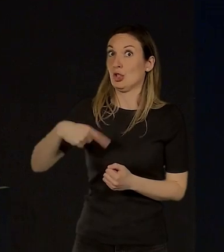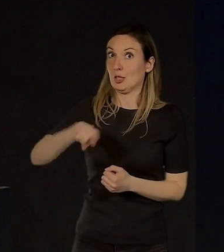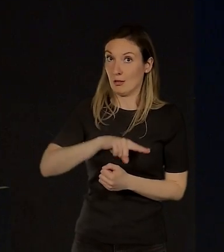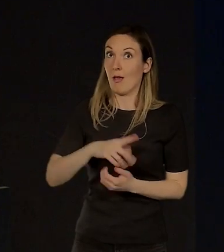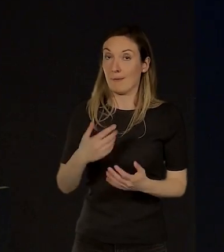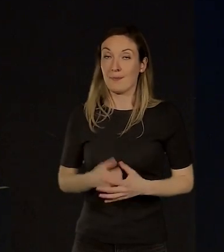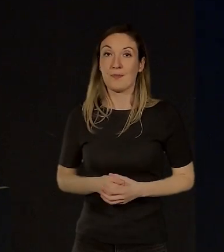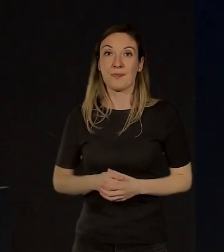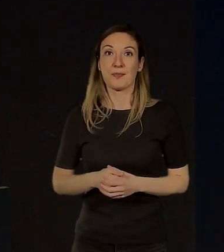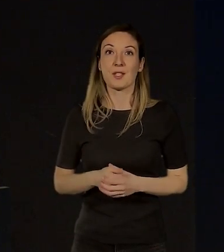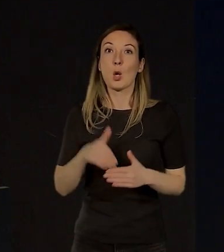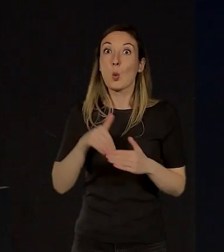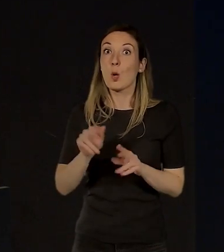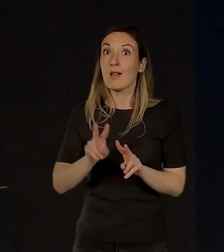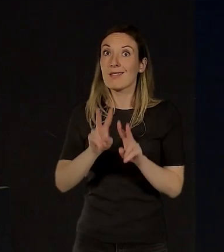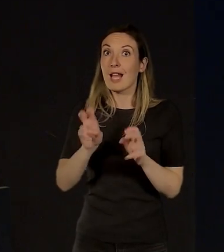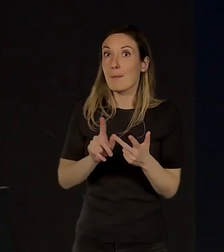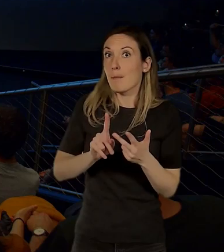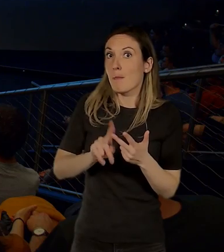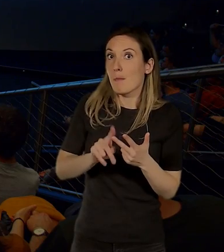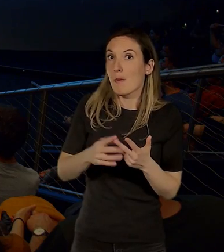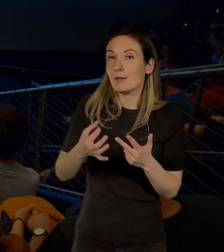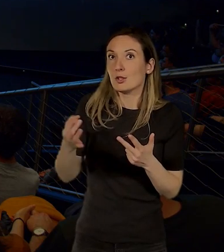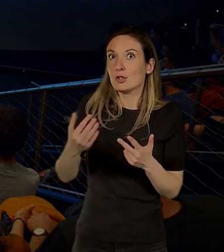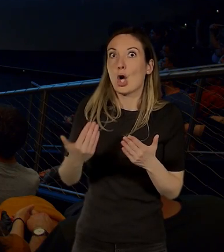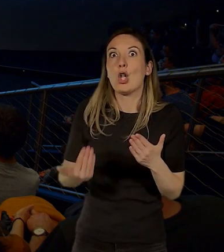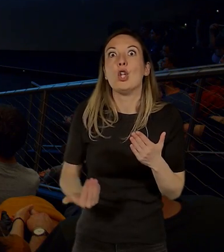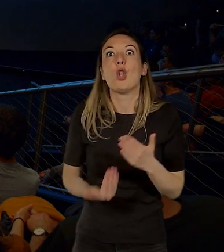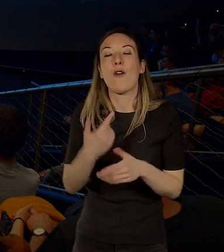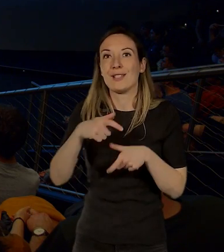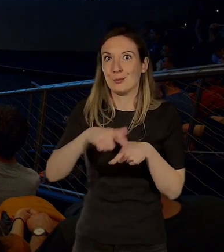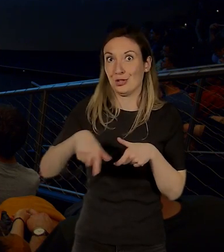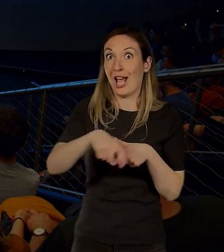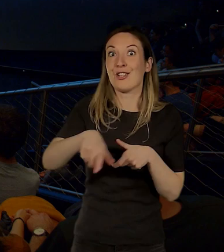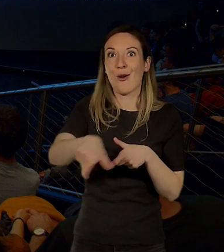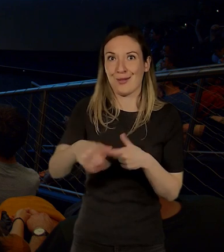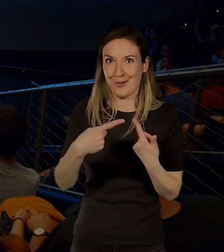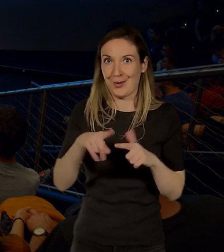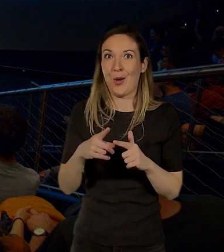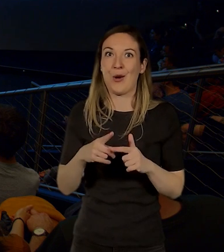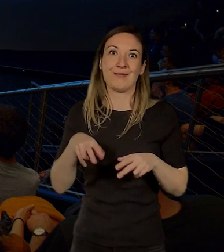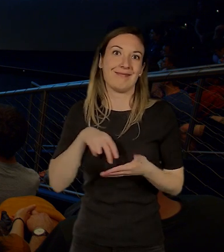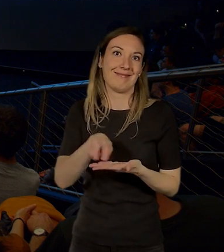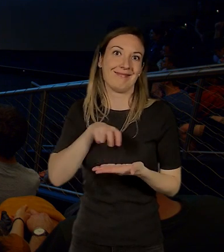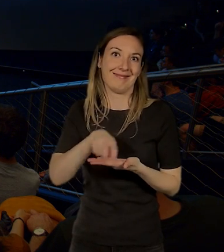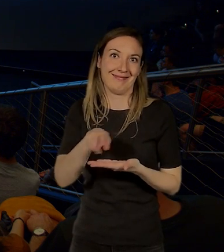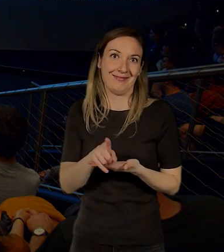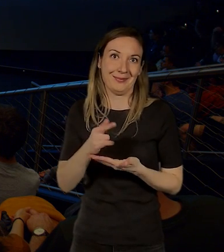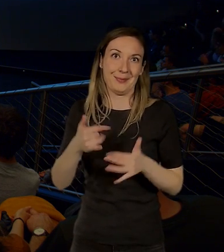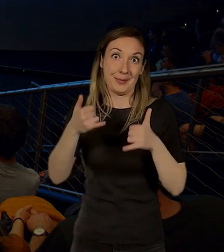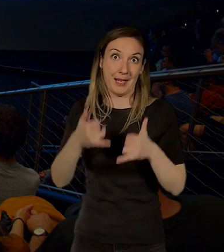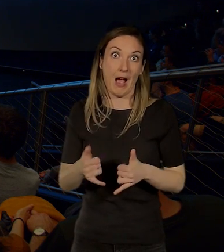záležitostí, novým přechodem pro chodce v Praze. Takže když vydržíte až do